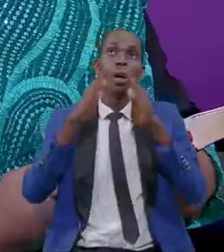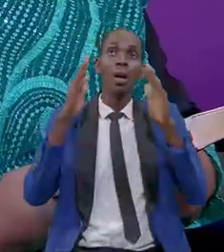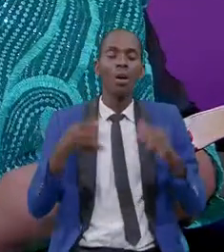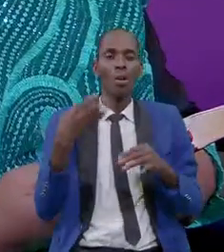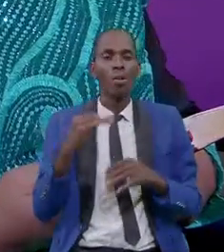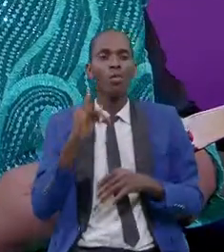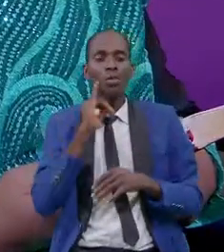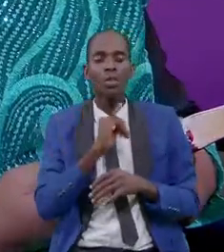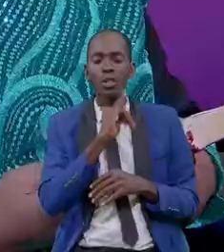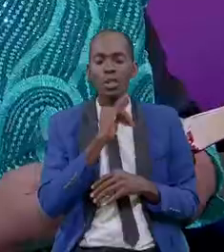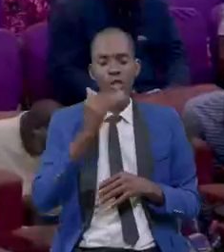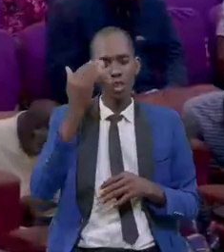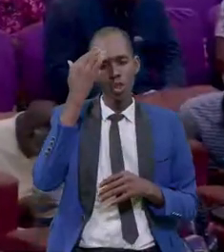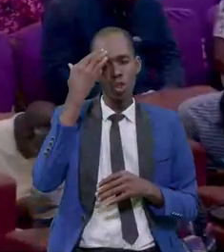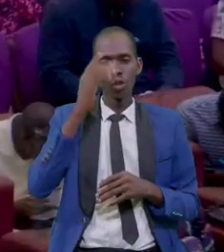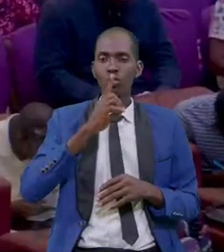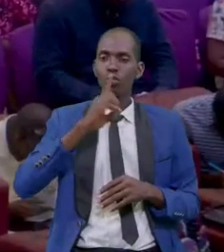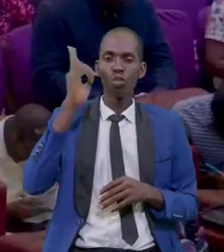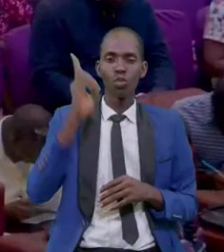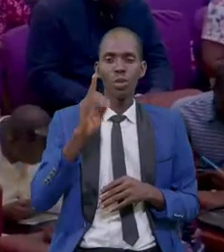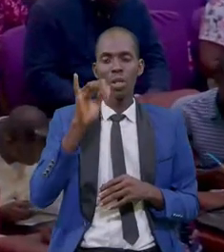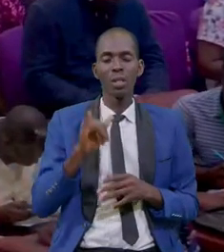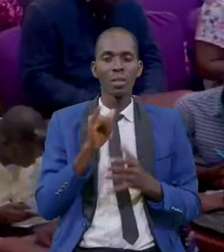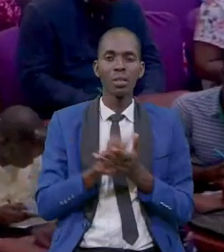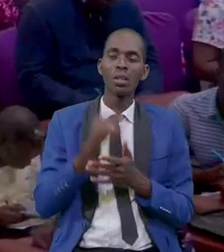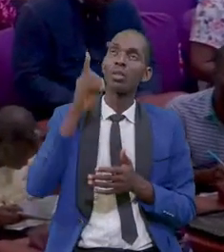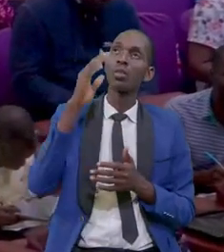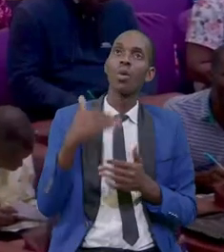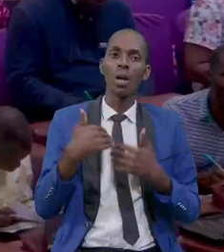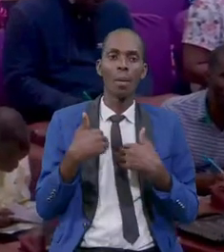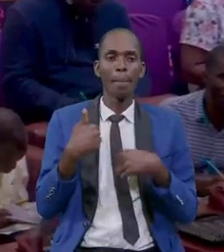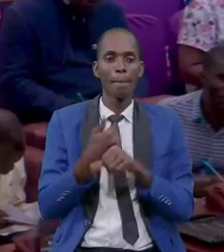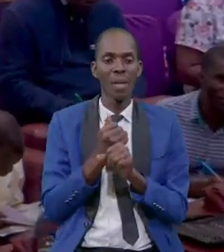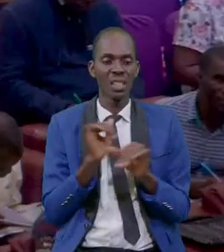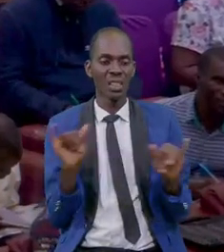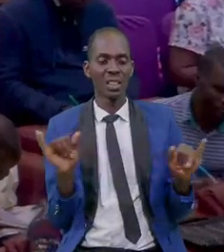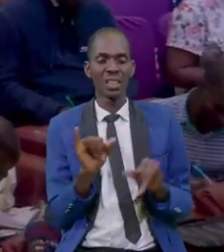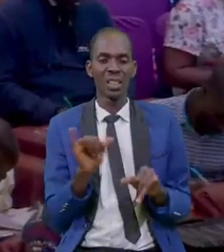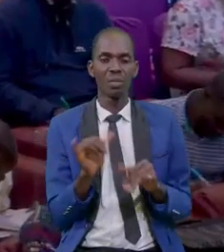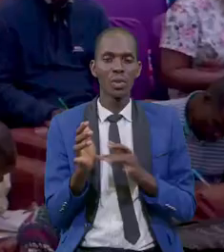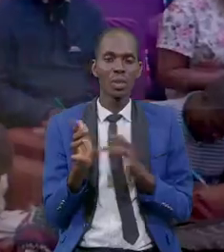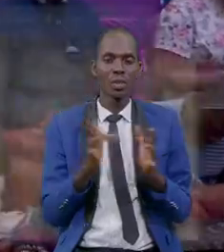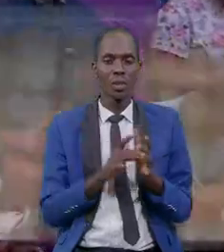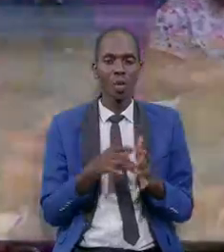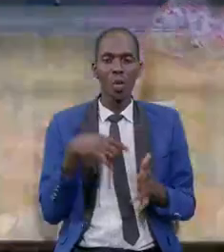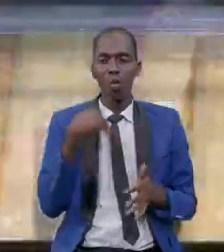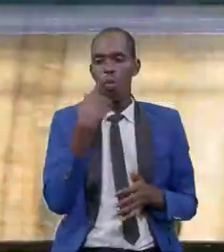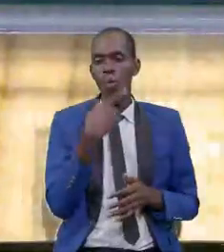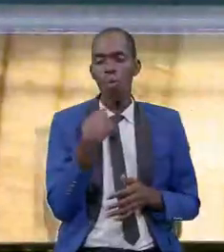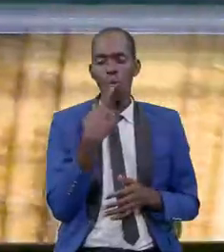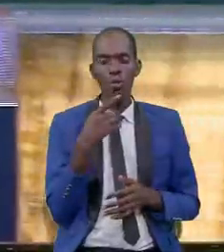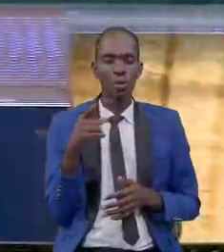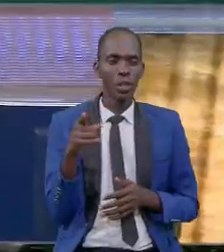que toute la maison d'Israël sache donc avec certitude que Dieu a fait Seigneur et Christ